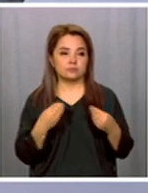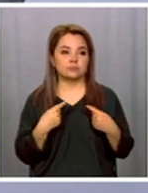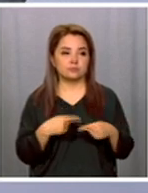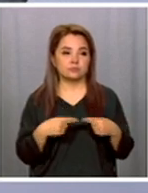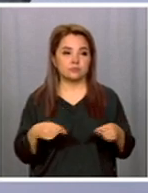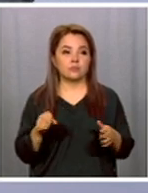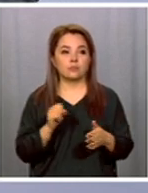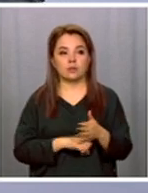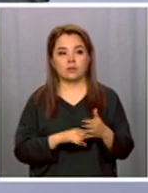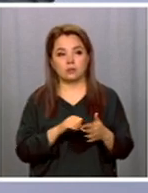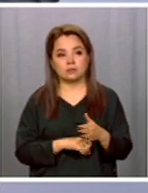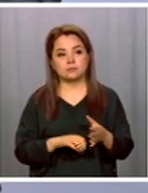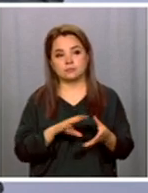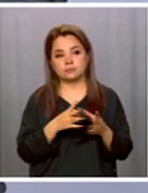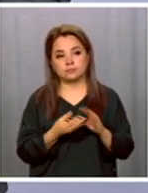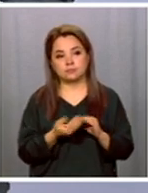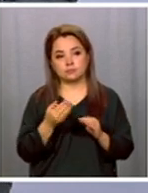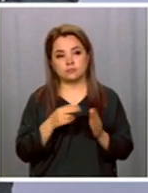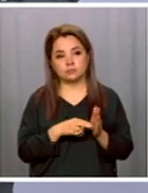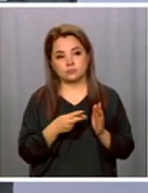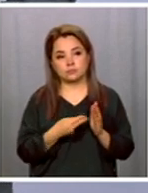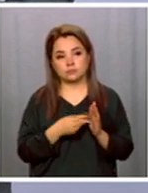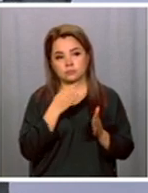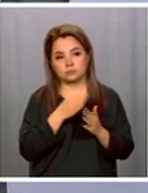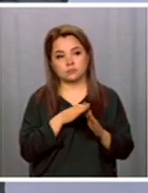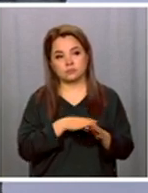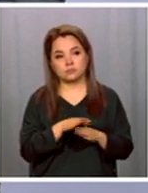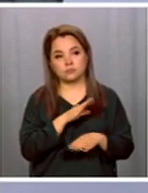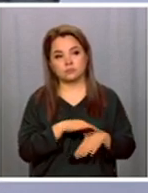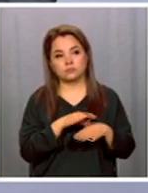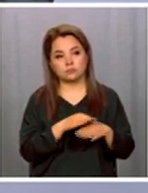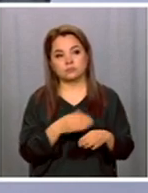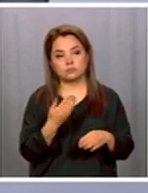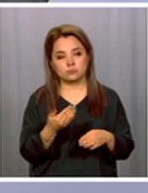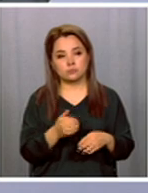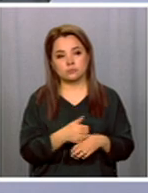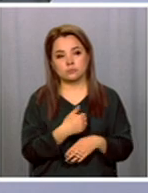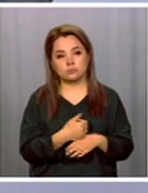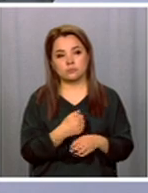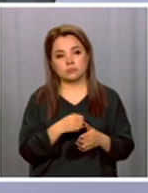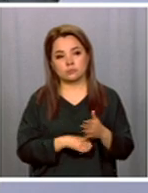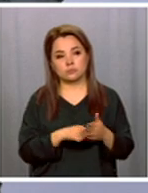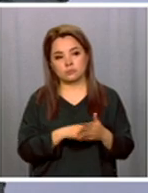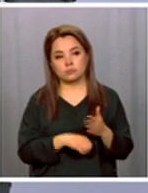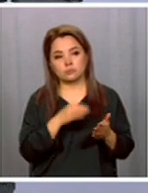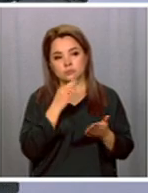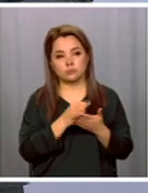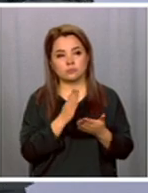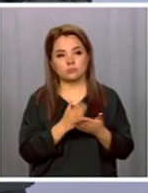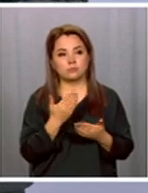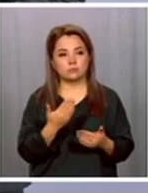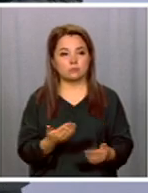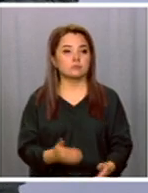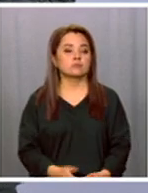себептер жалпы Барбаросса жоспарының жүзеге аспауына басты себептердің бірі болған еді.